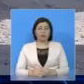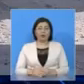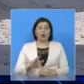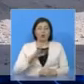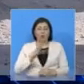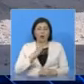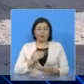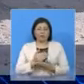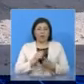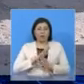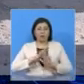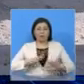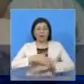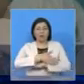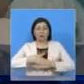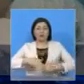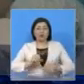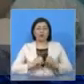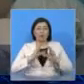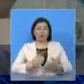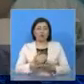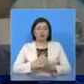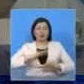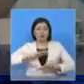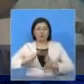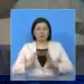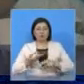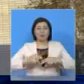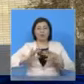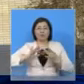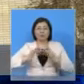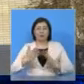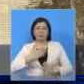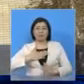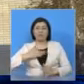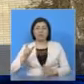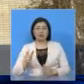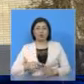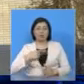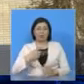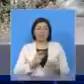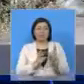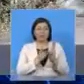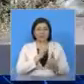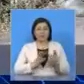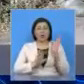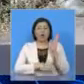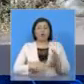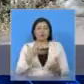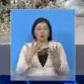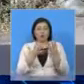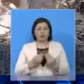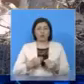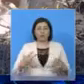Уақытында тазаланбаған көше, қоқыс толы жәшік. Бұл әлеуметтік желіде белсенді тұрғындардың айтар арыз шағымы. Соңғы күндері Астана